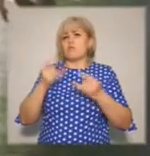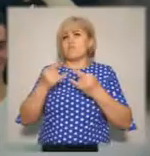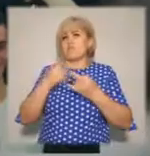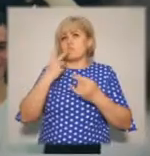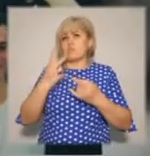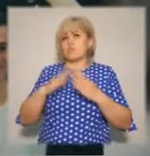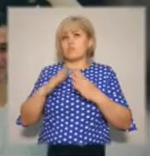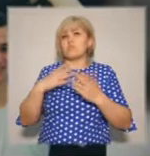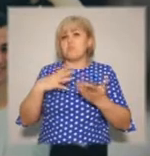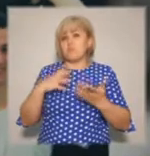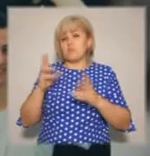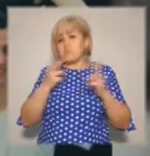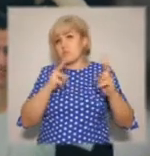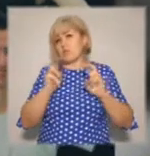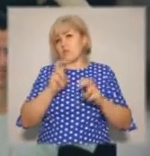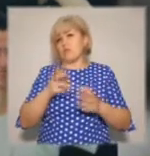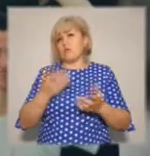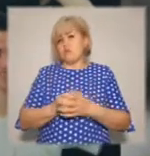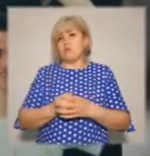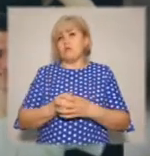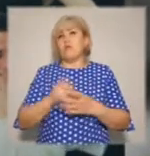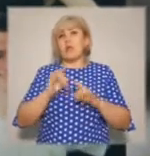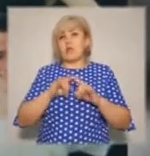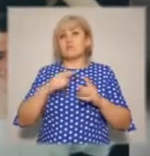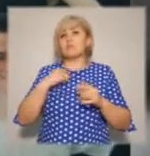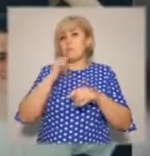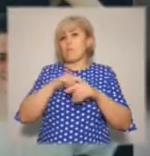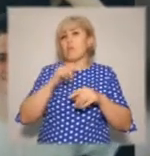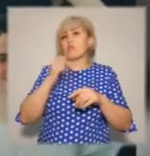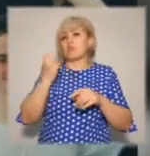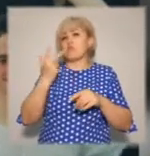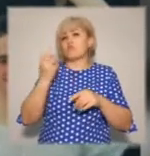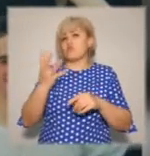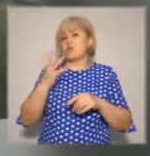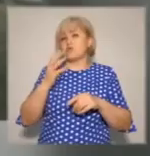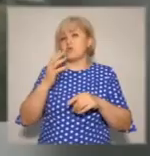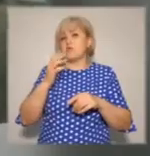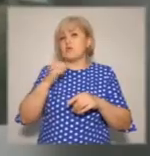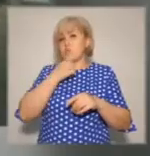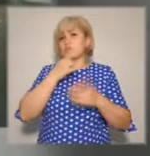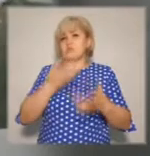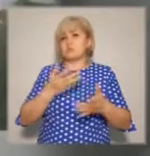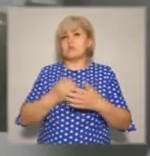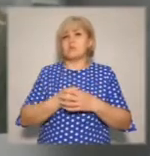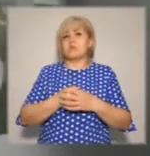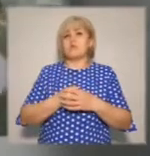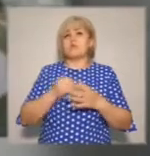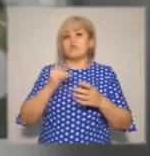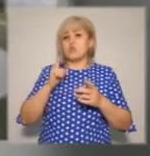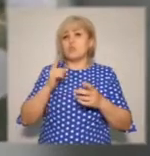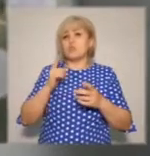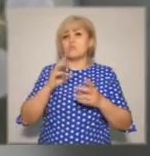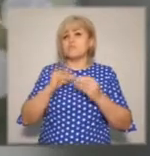серьезное всегда. И когда я приехала в Ханты-Мансийск в возрасте 13-14 лет и поступила в Центр искусств для одаренных детей Севера, я тогда